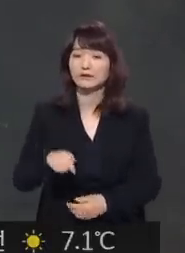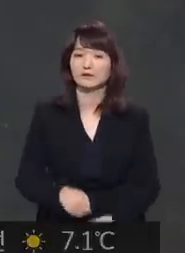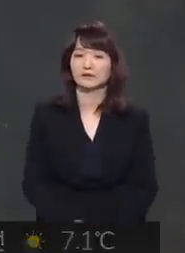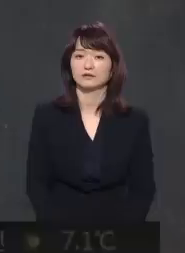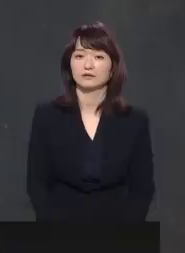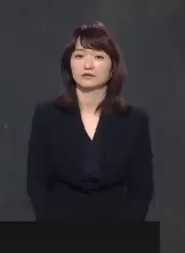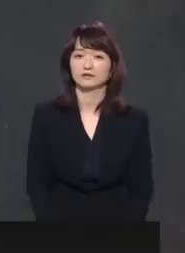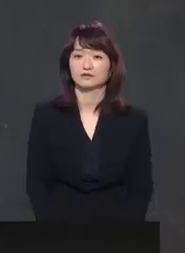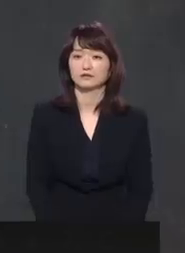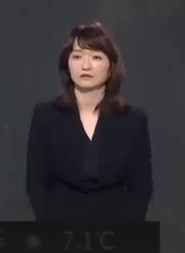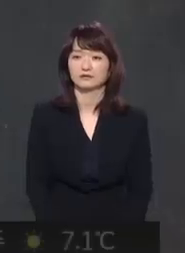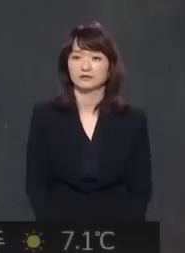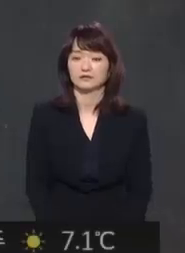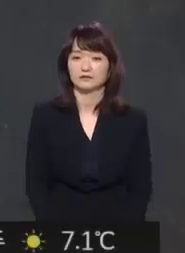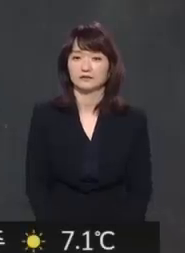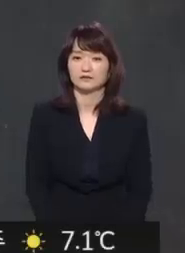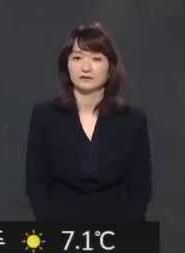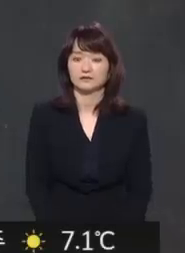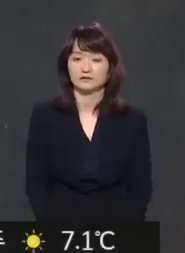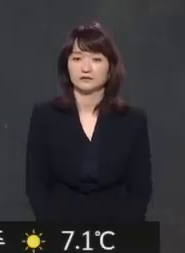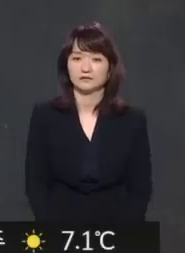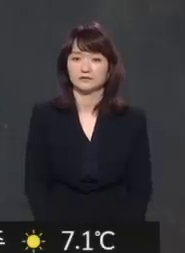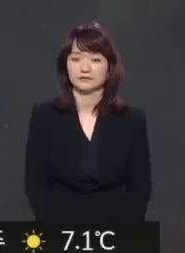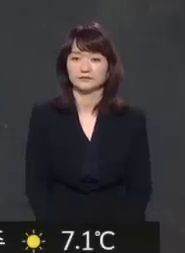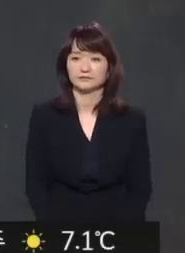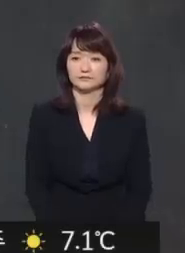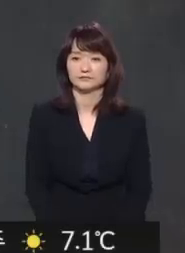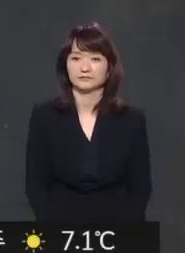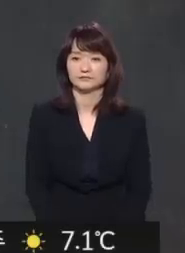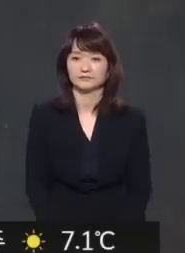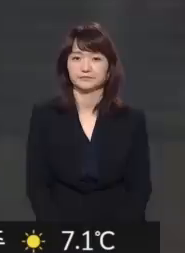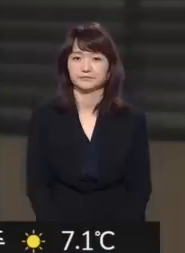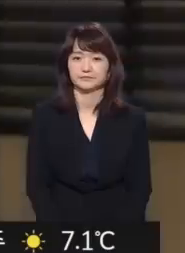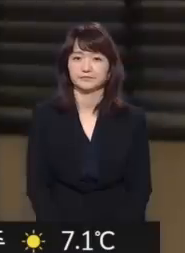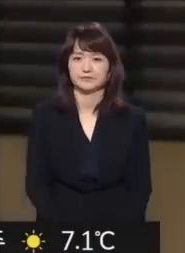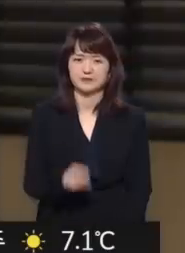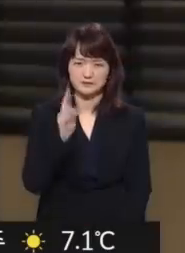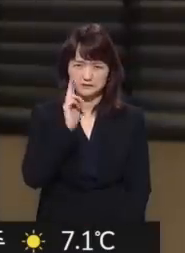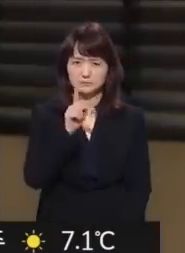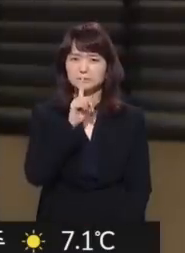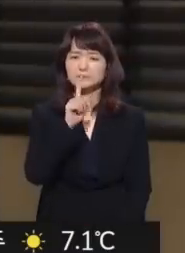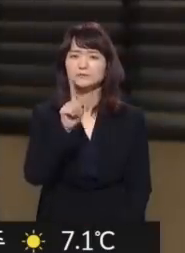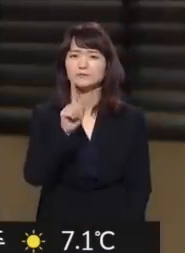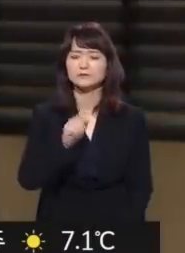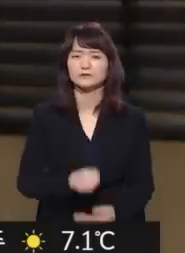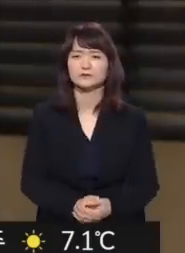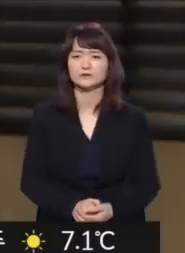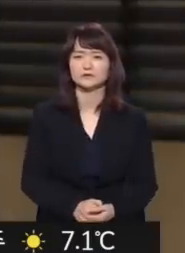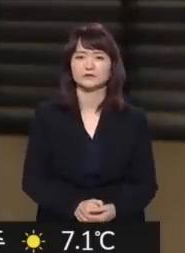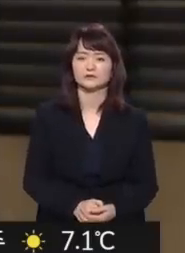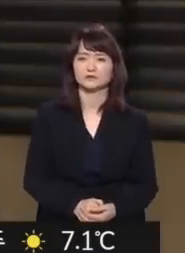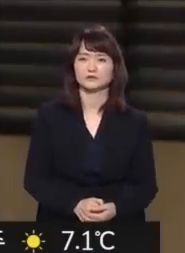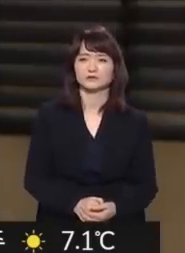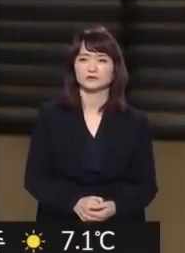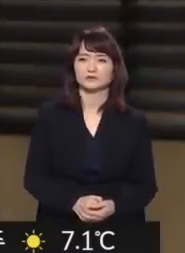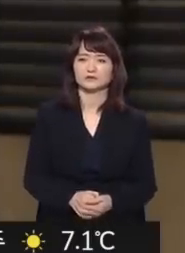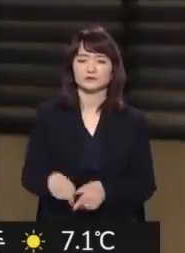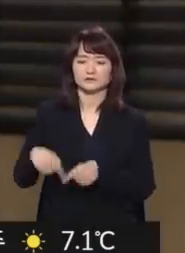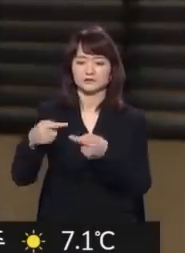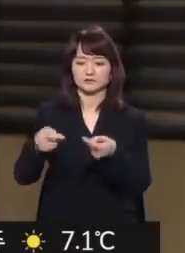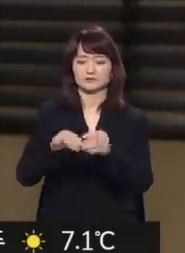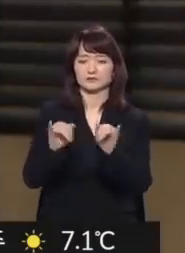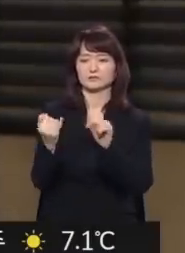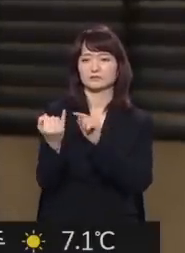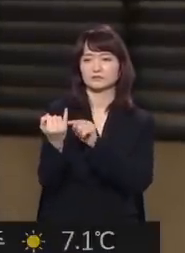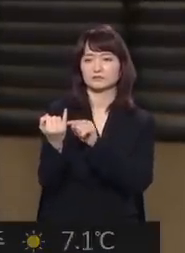여기서 끝이 아니야 그렇죠 더 문제 저기 발언들이 나옵니다 면접관이 응시자한테 제로투라고